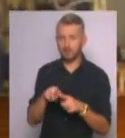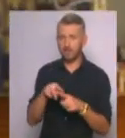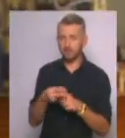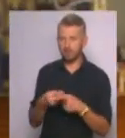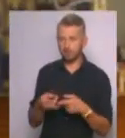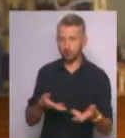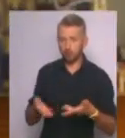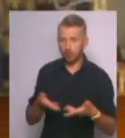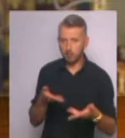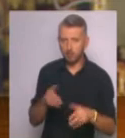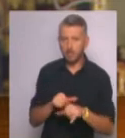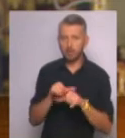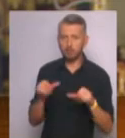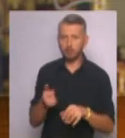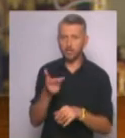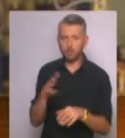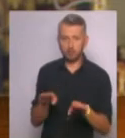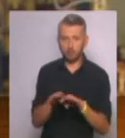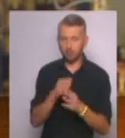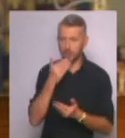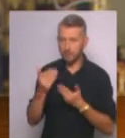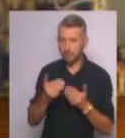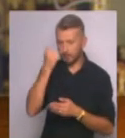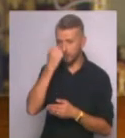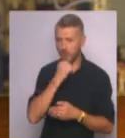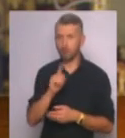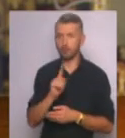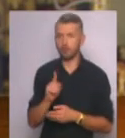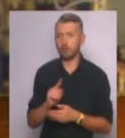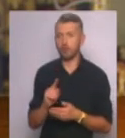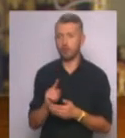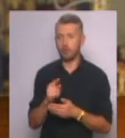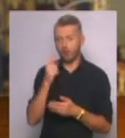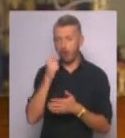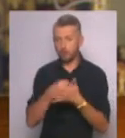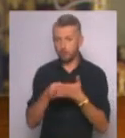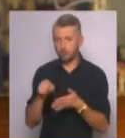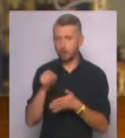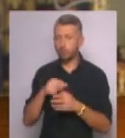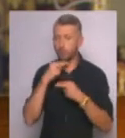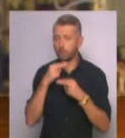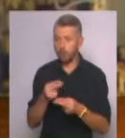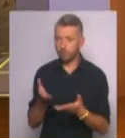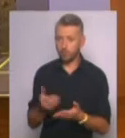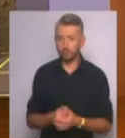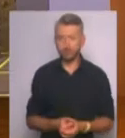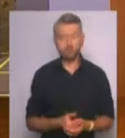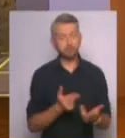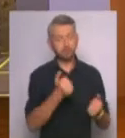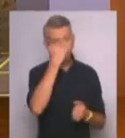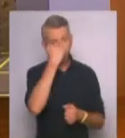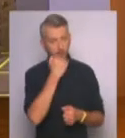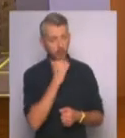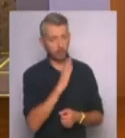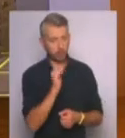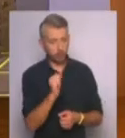напівпішохідним, то збільшилася кількість подібних звернень. Дуже дякую, що знову ж таки акцентуєте на цьому увагу. Прошу. Да, дякую, Валентина